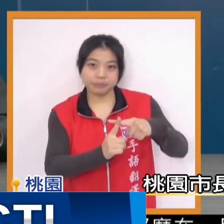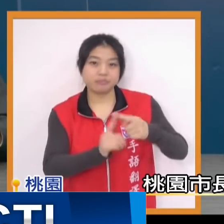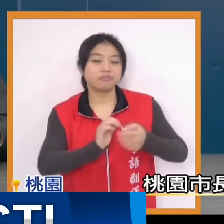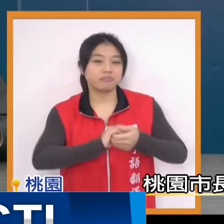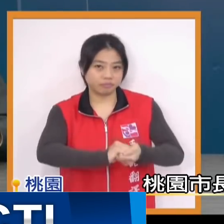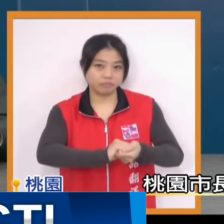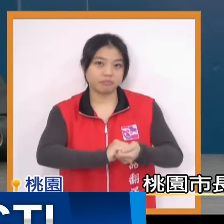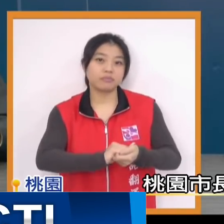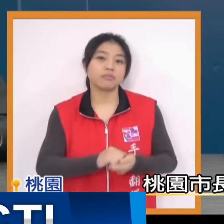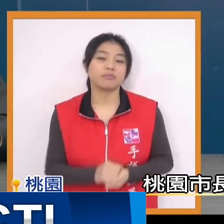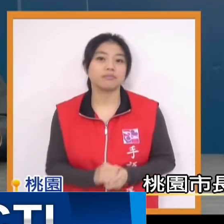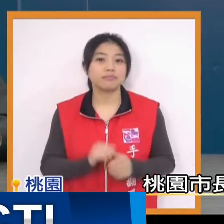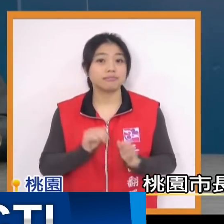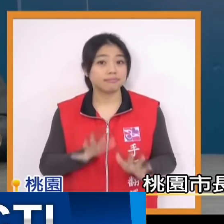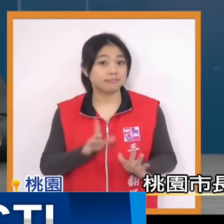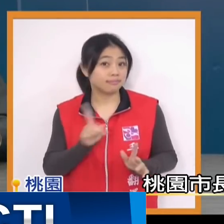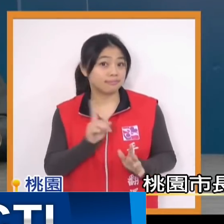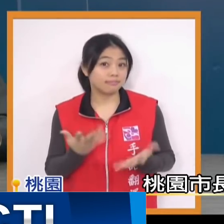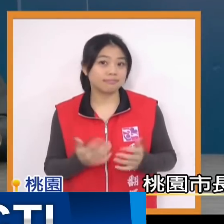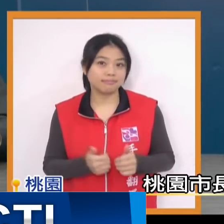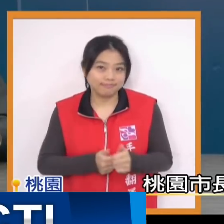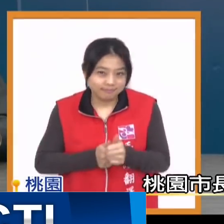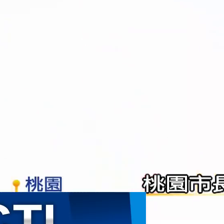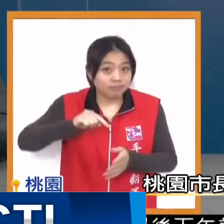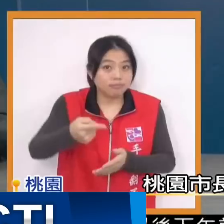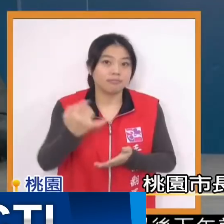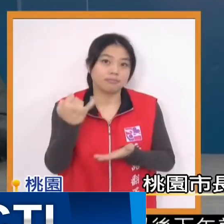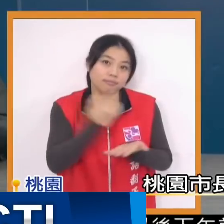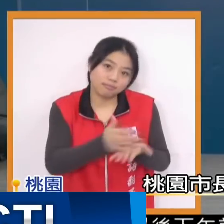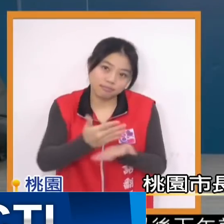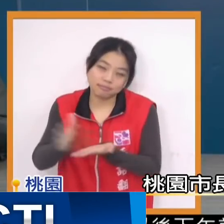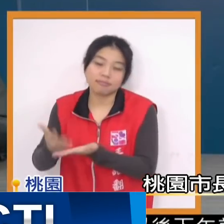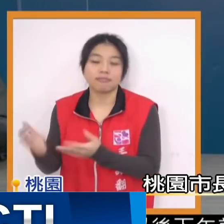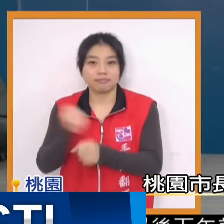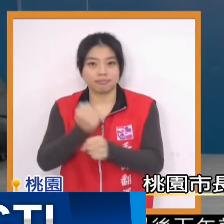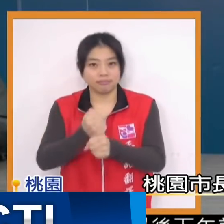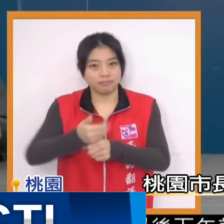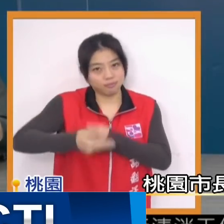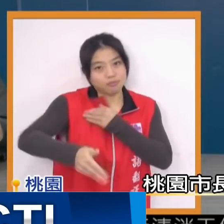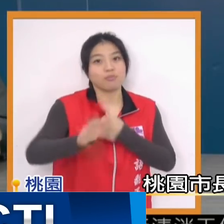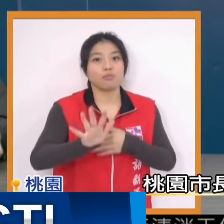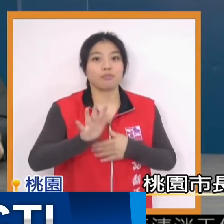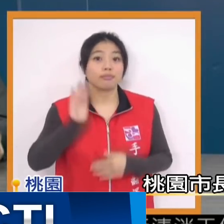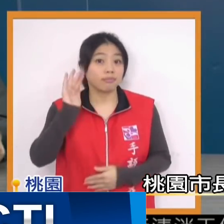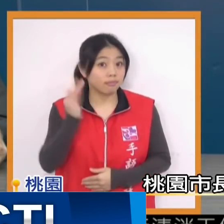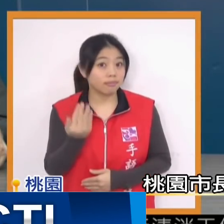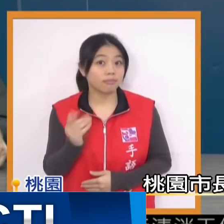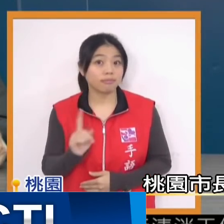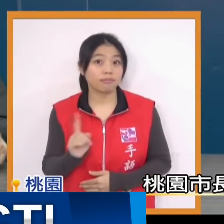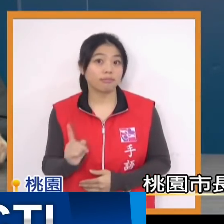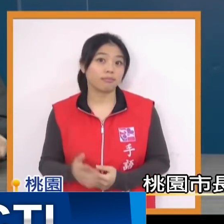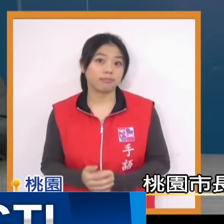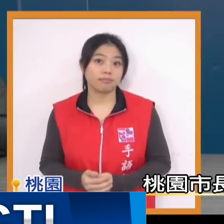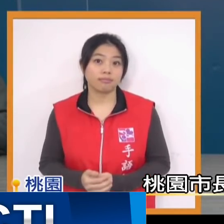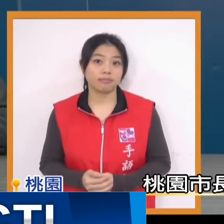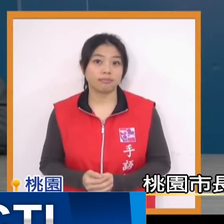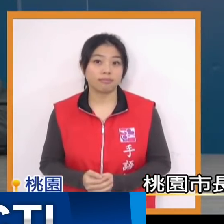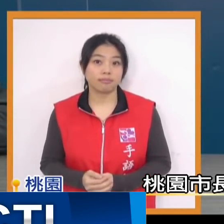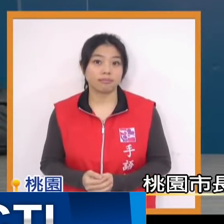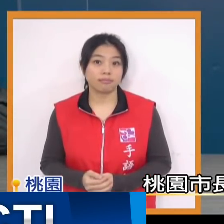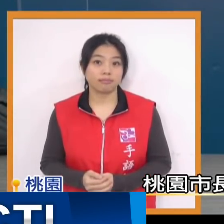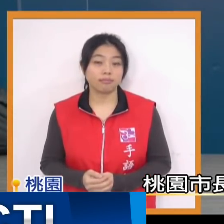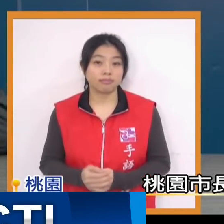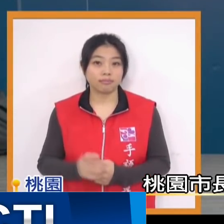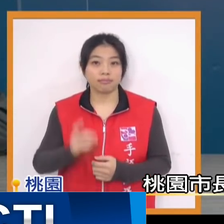定，那么我们也进行了相关的疫调，不过经过这个